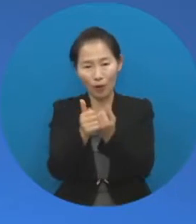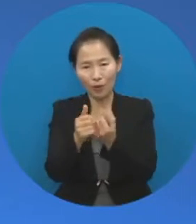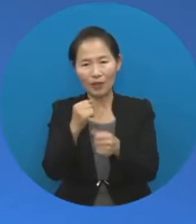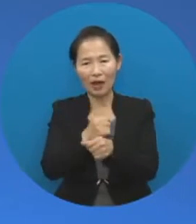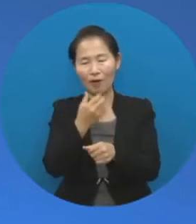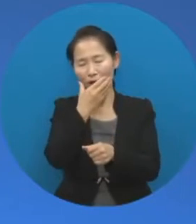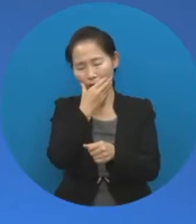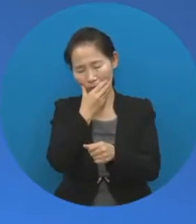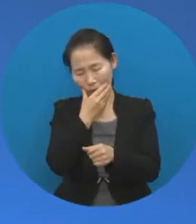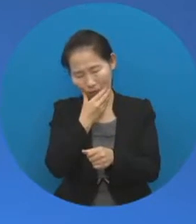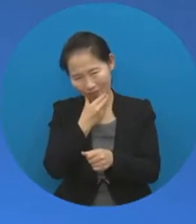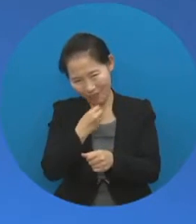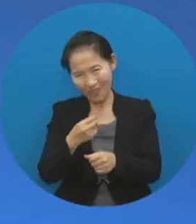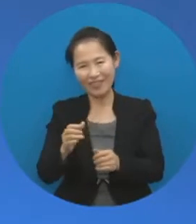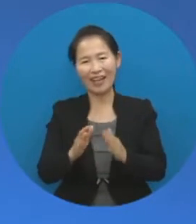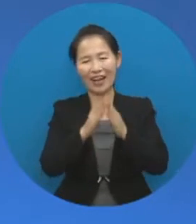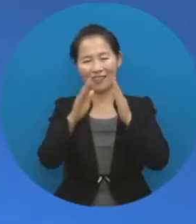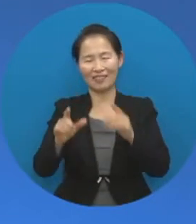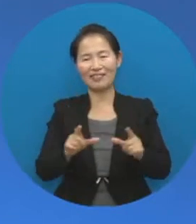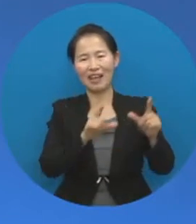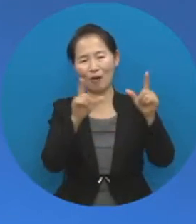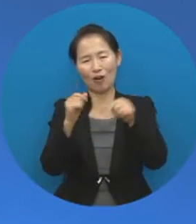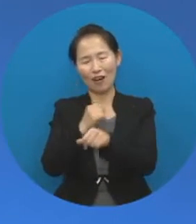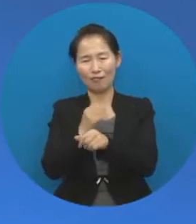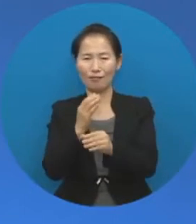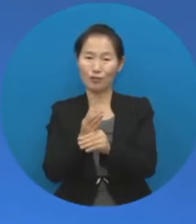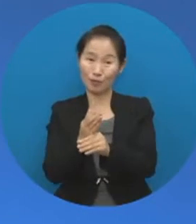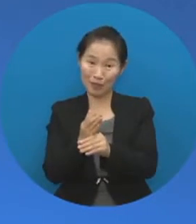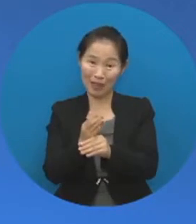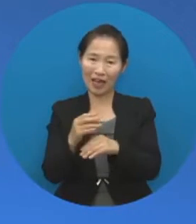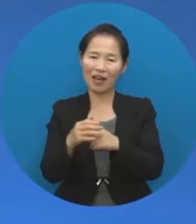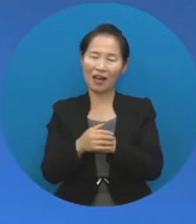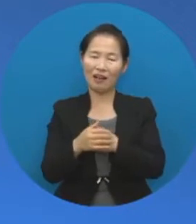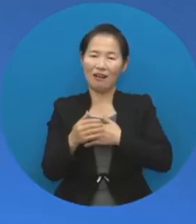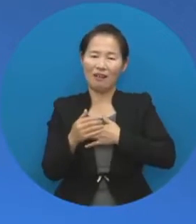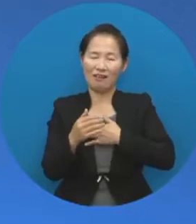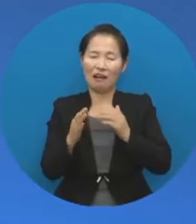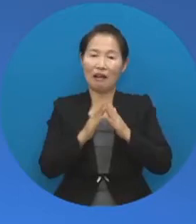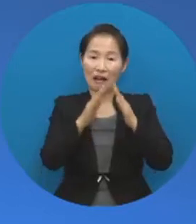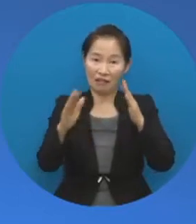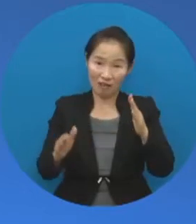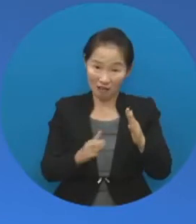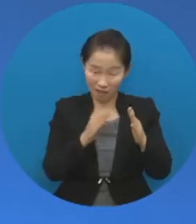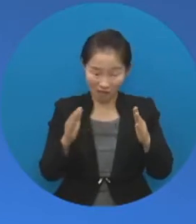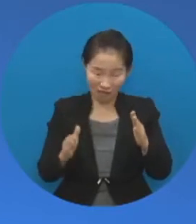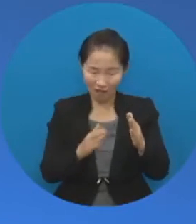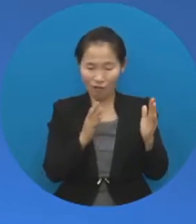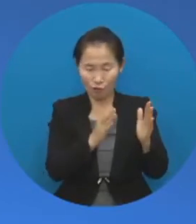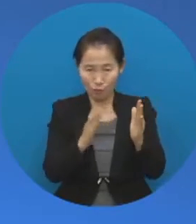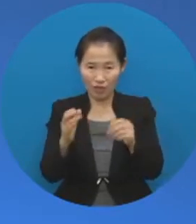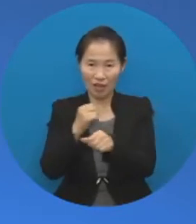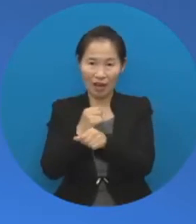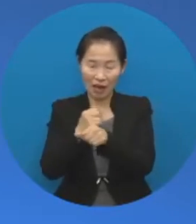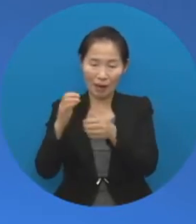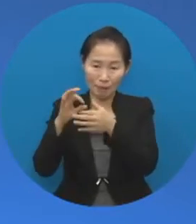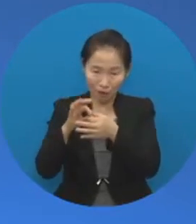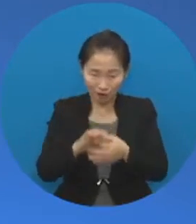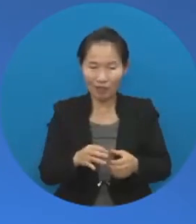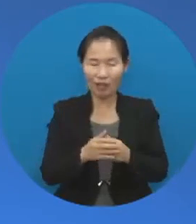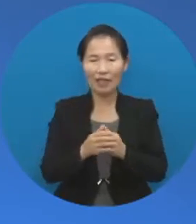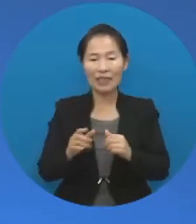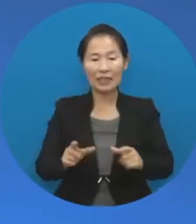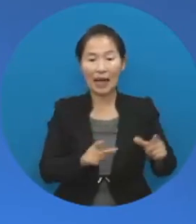하고 있는데요. 저는 이제 가정을 꾸리면서도 저는 제 삶의 모든 게 그냥 사명이에요. 저는